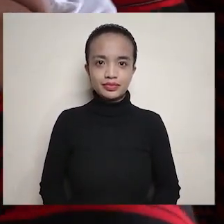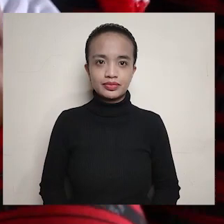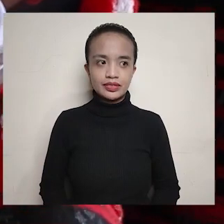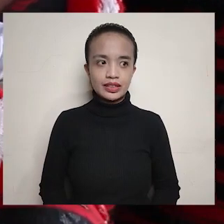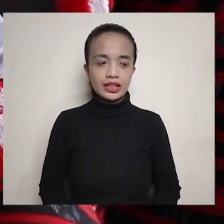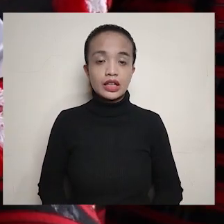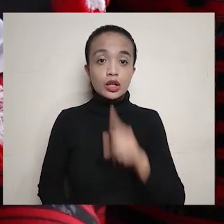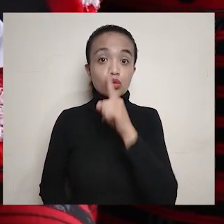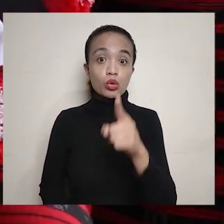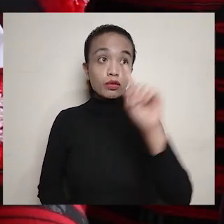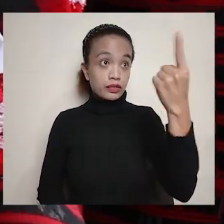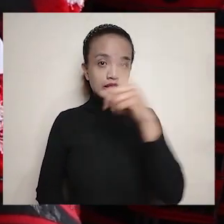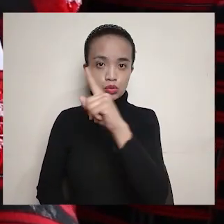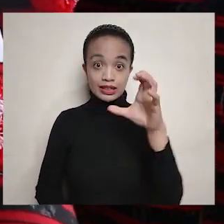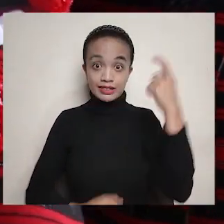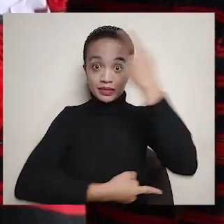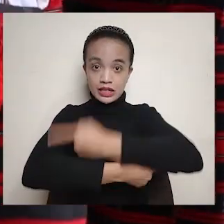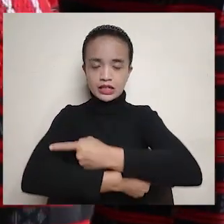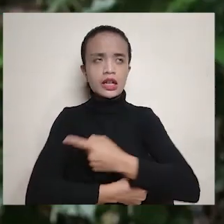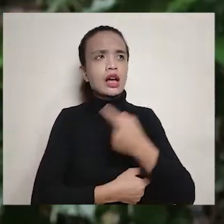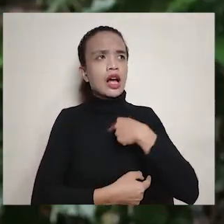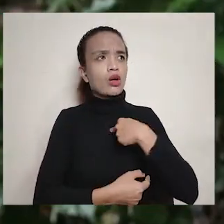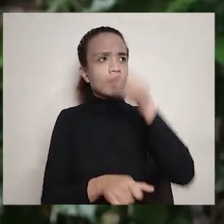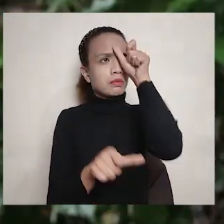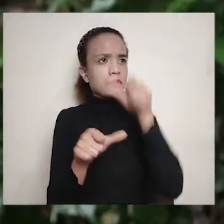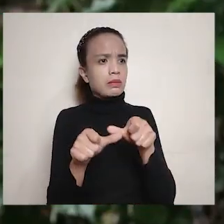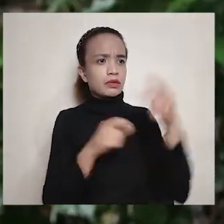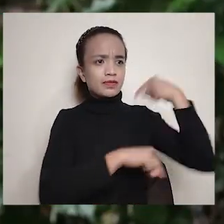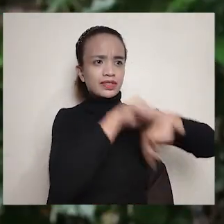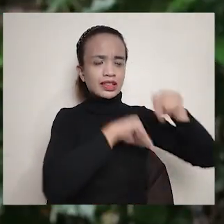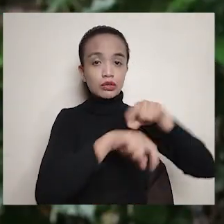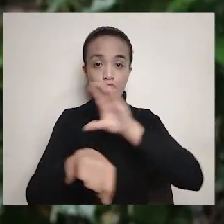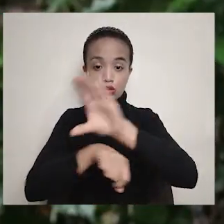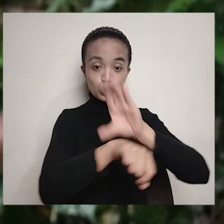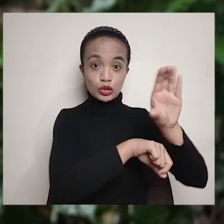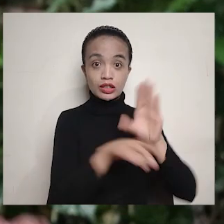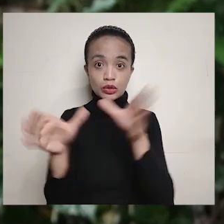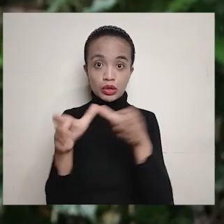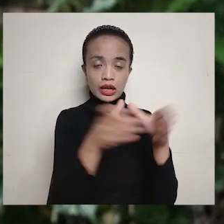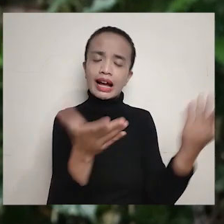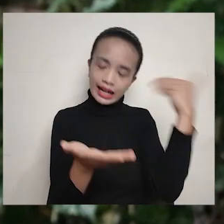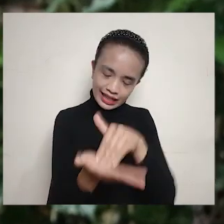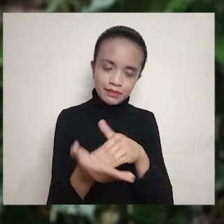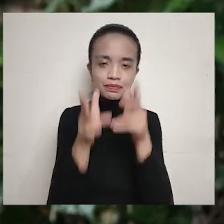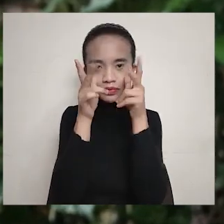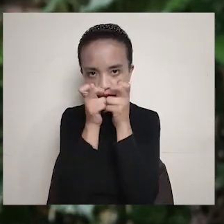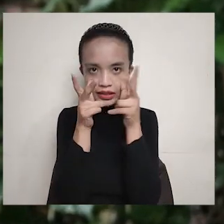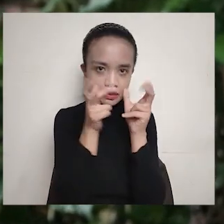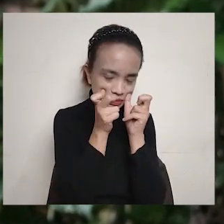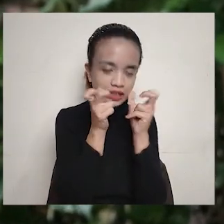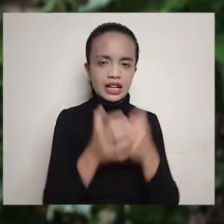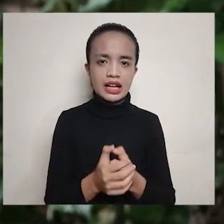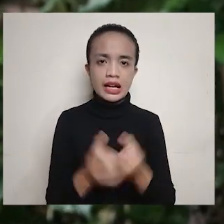First 100 days, balikan ko yung mga nakonsulta kong mga batayang sektor. Again, makikinig. No? Marami na